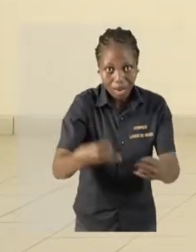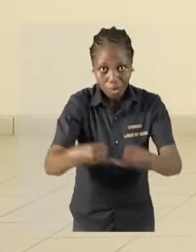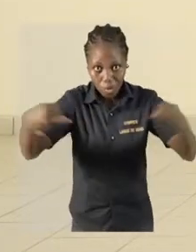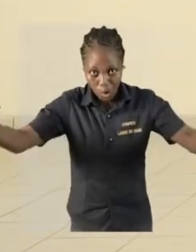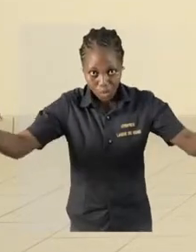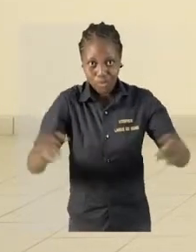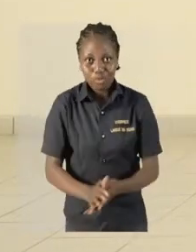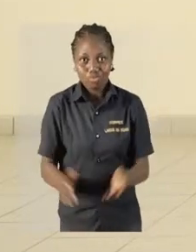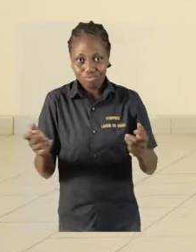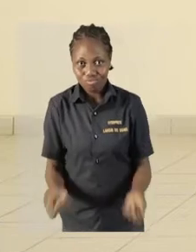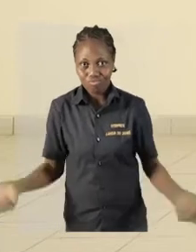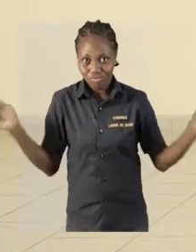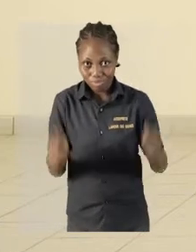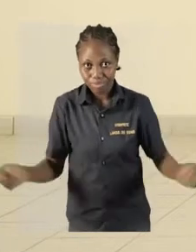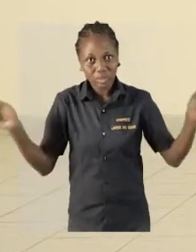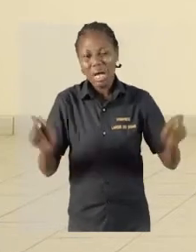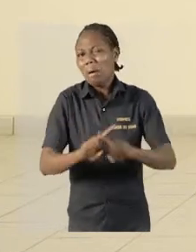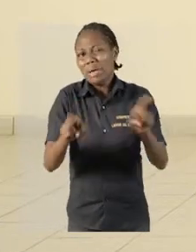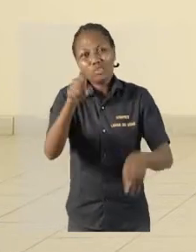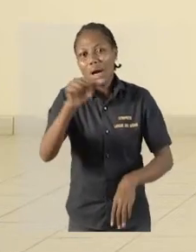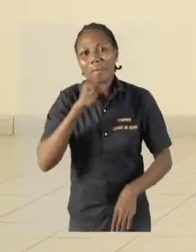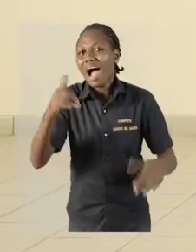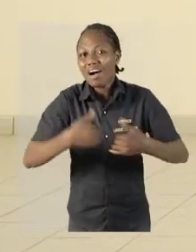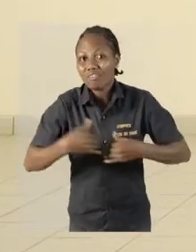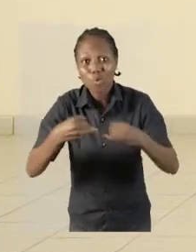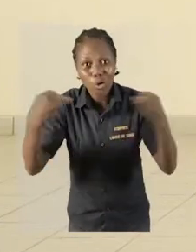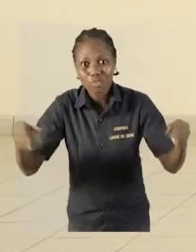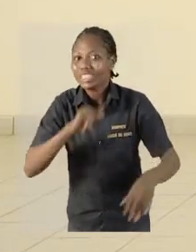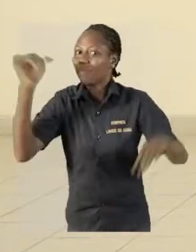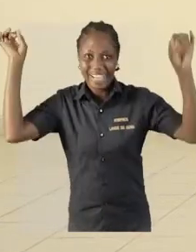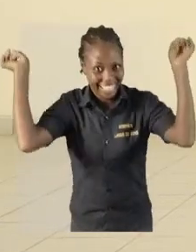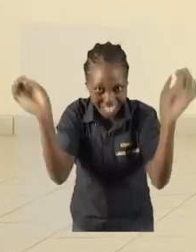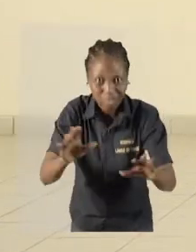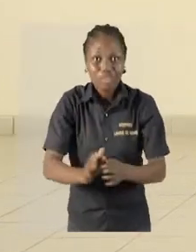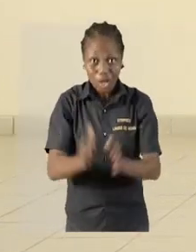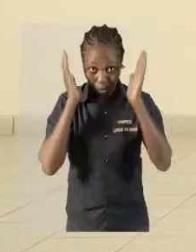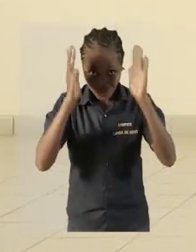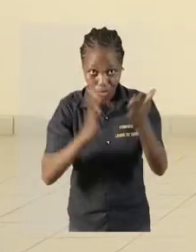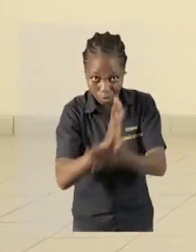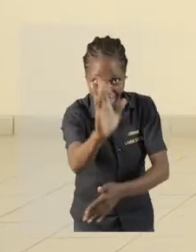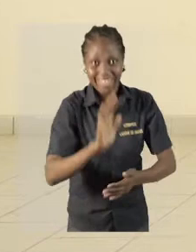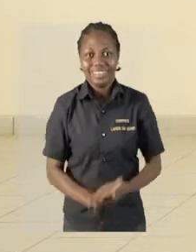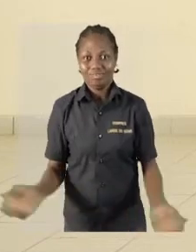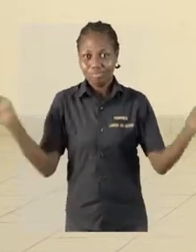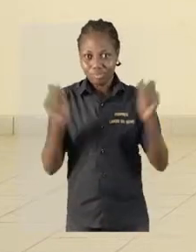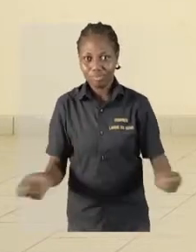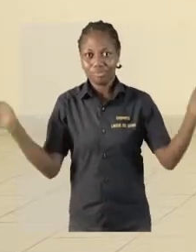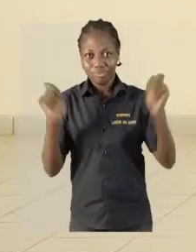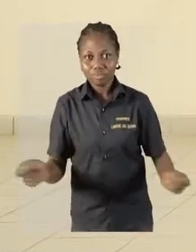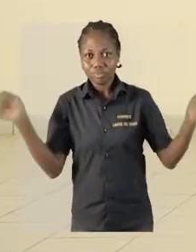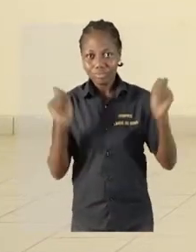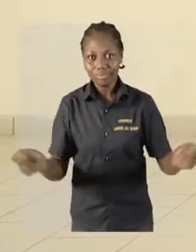on va sauter à la corde. Si vous n'avez pas de corde, ce n'est pas grave. On peut faire avec les sauts de kangourou et on va sauter. Voilà, sur une